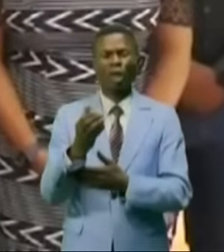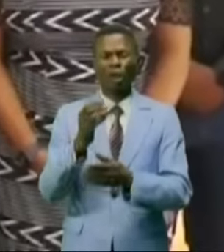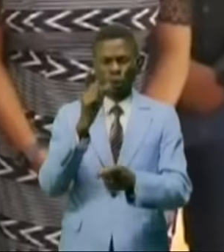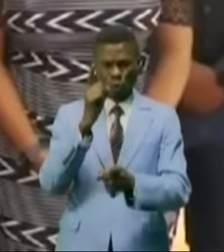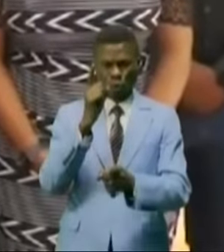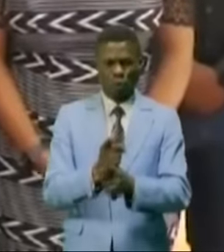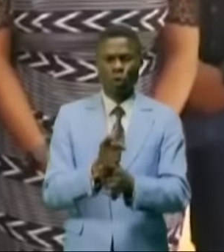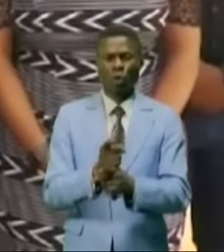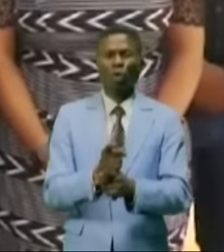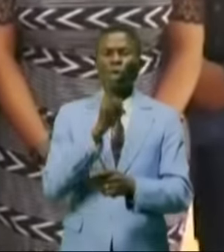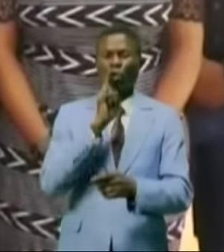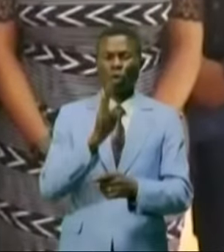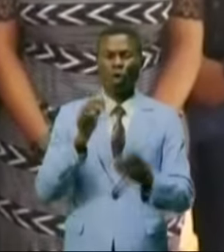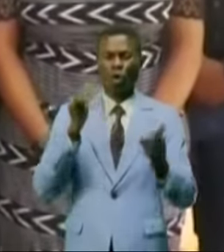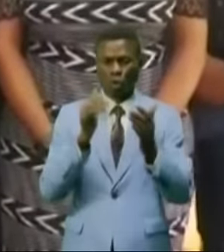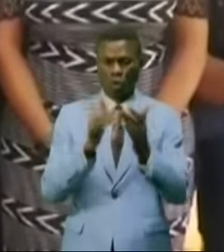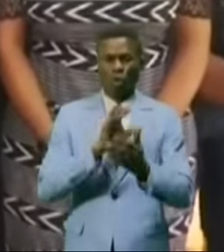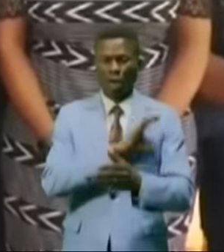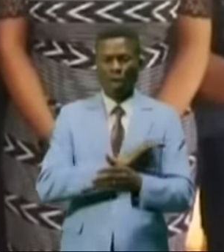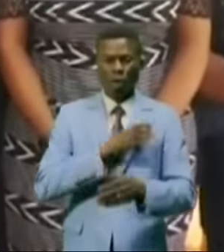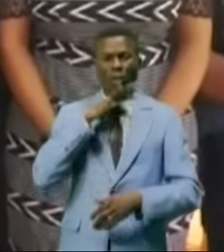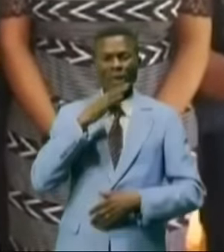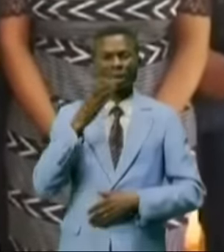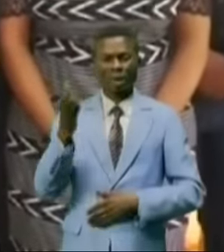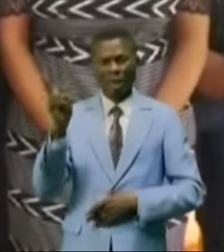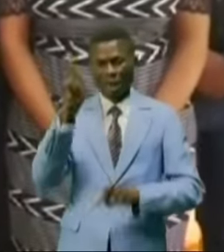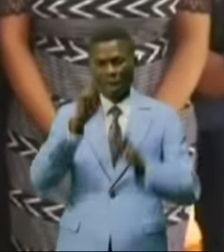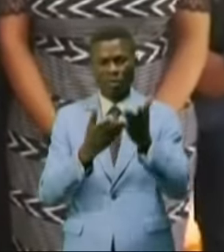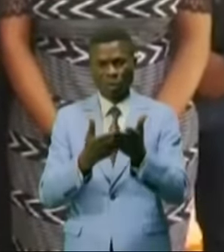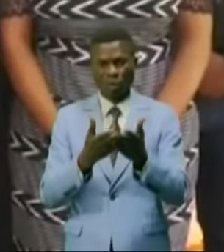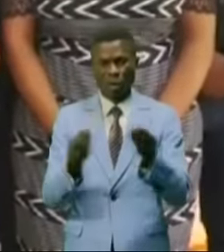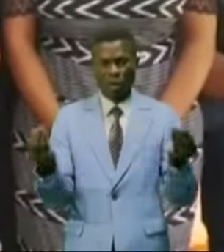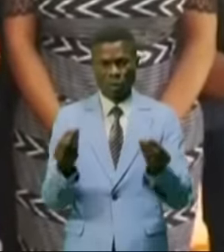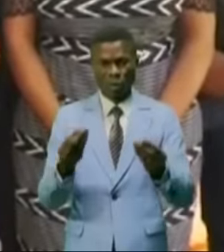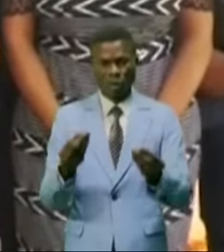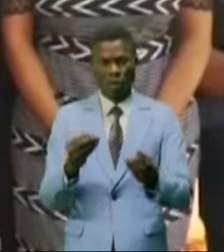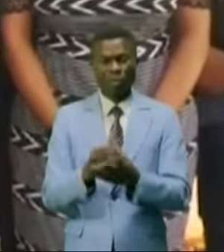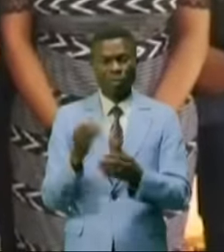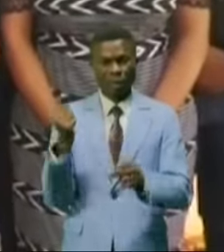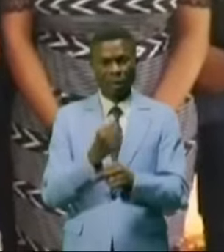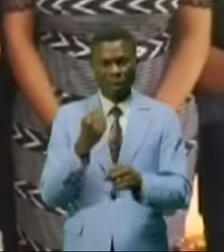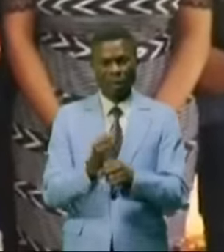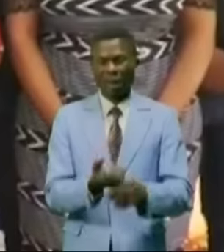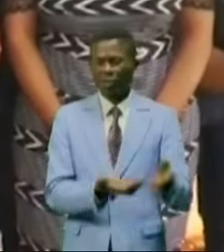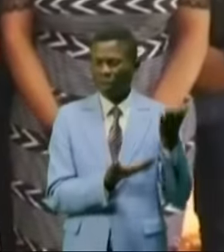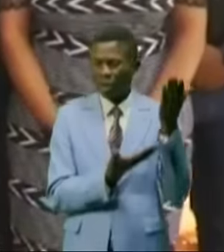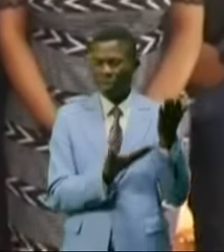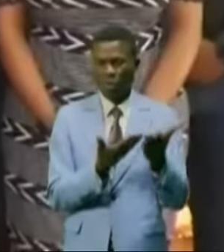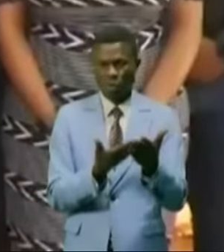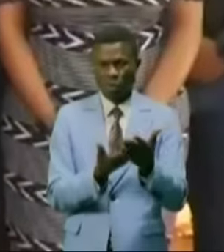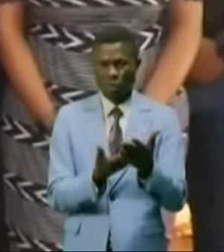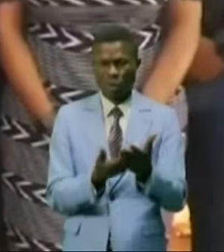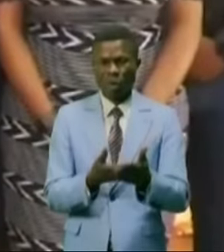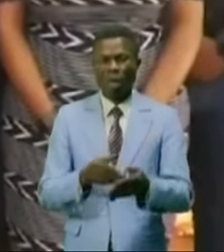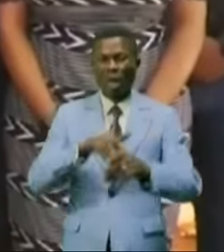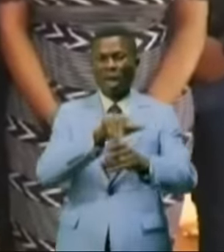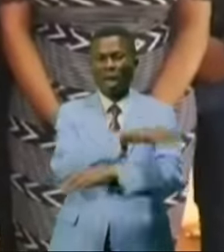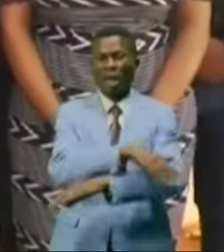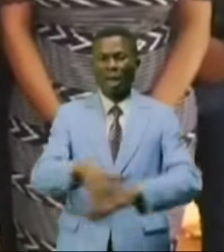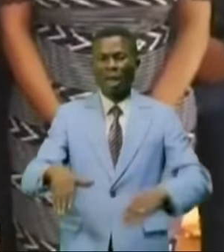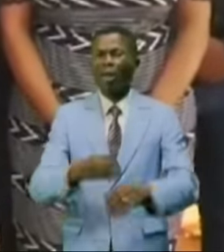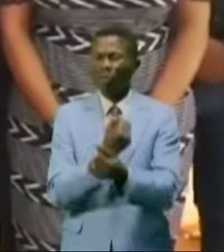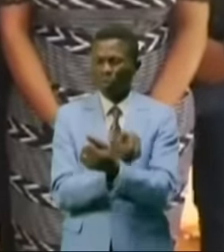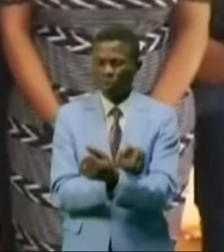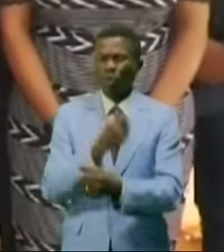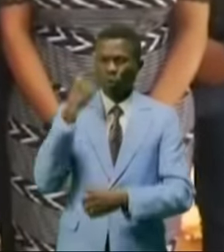strictes à l'égard de notre exécutif pour que ceux qui travaillent au pont bascule, au péage, soient respectueux de